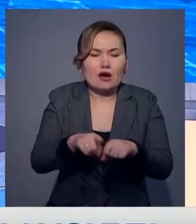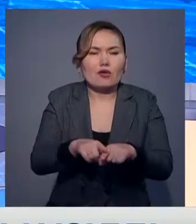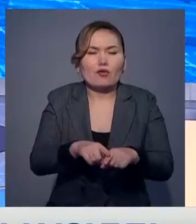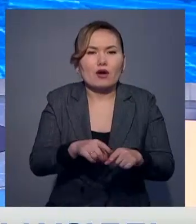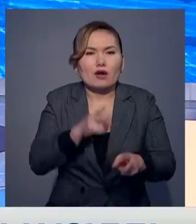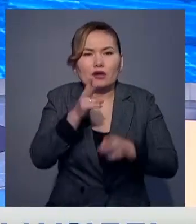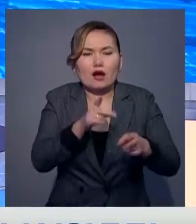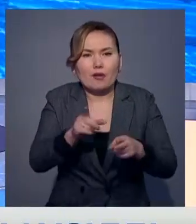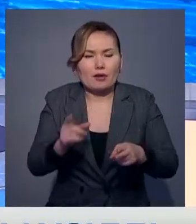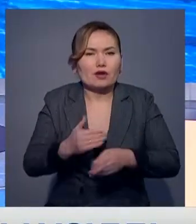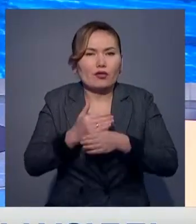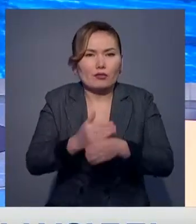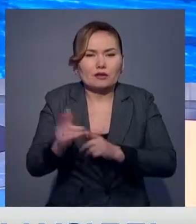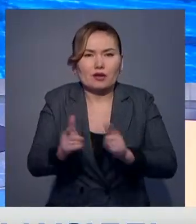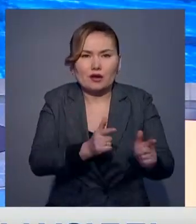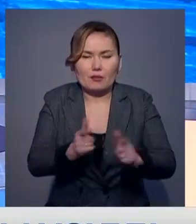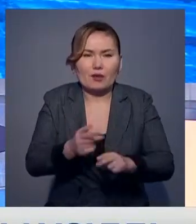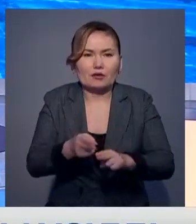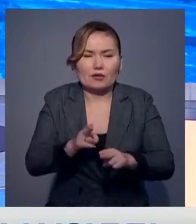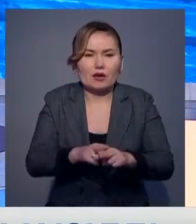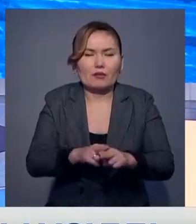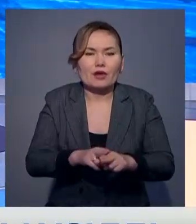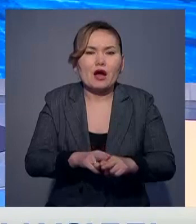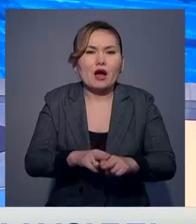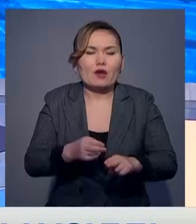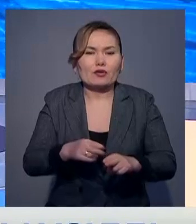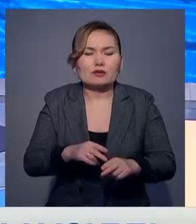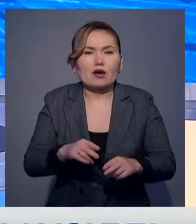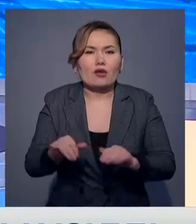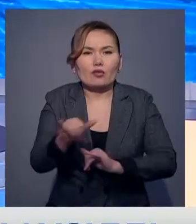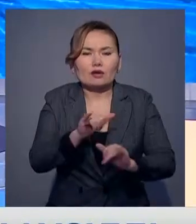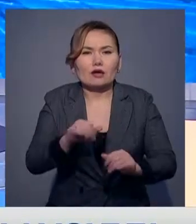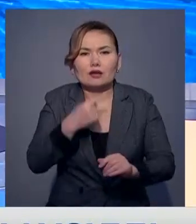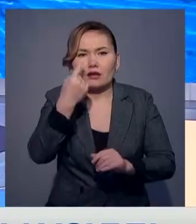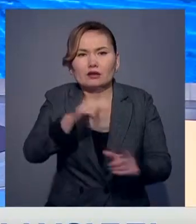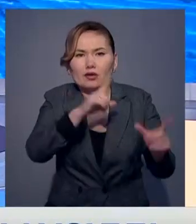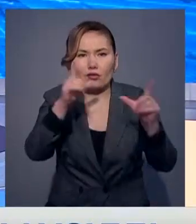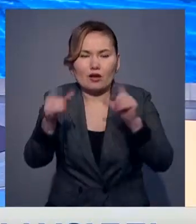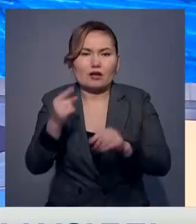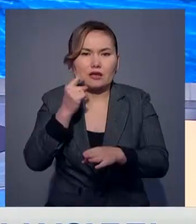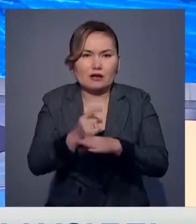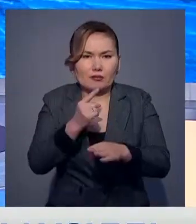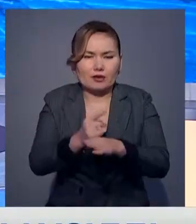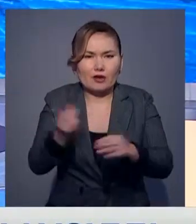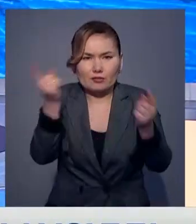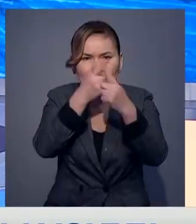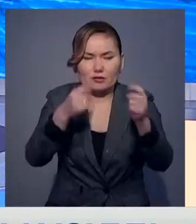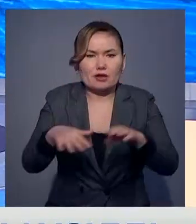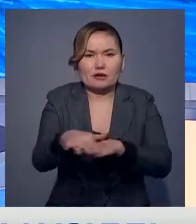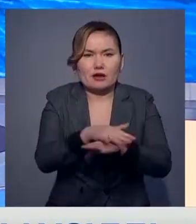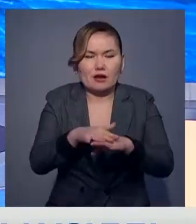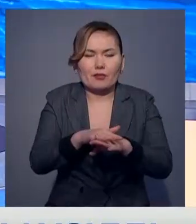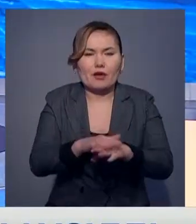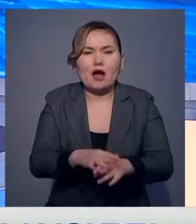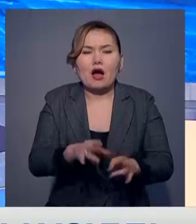құрылды. Әзірге жүргізушілер мен тұрғындарды алыс жолға шықпауға біз шақырамыз. Енді осы зардап шеккендердің